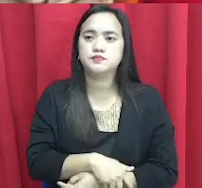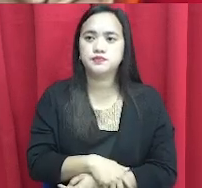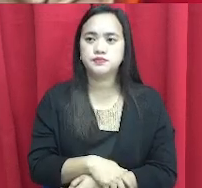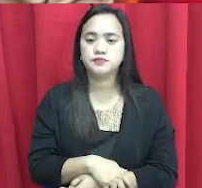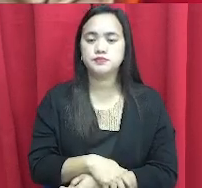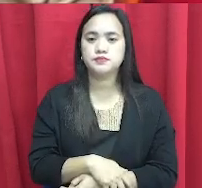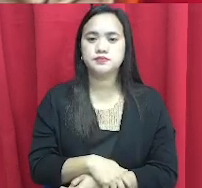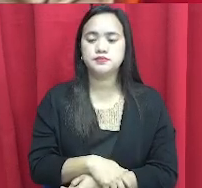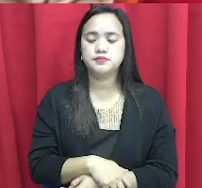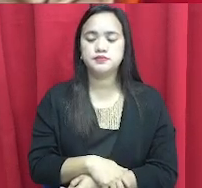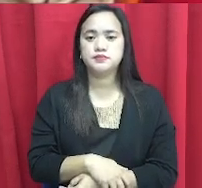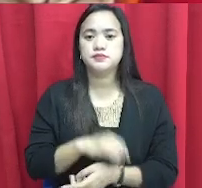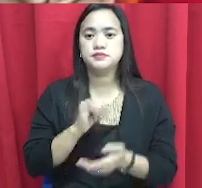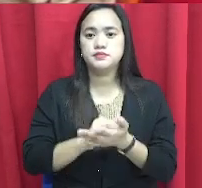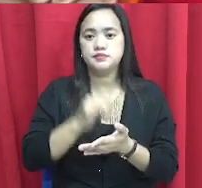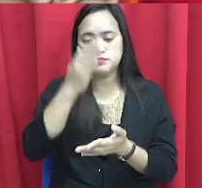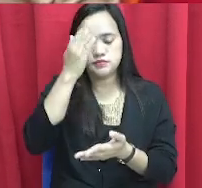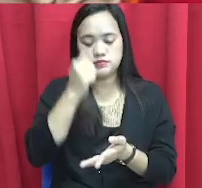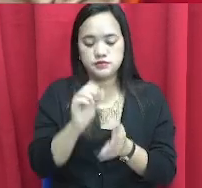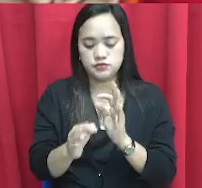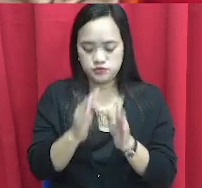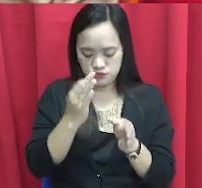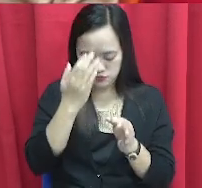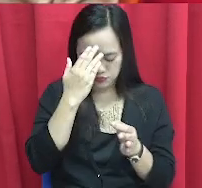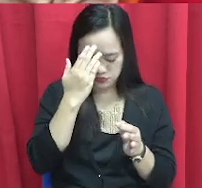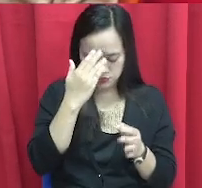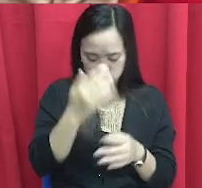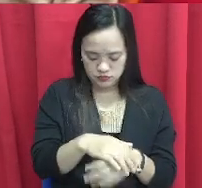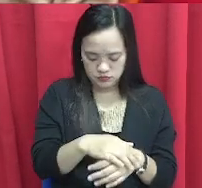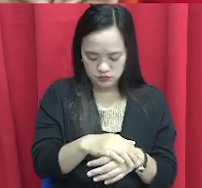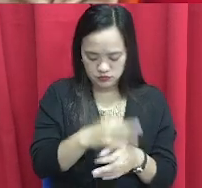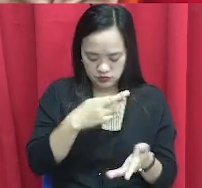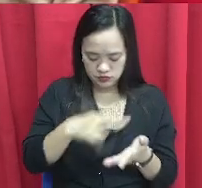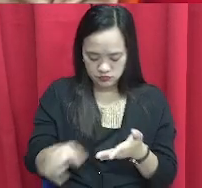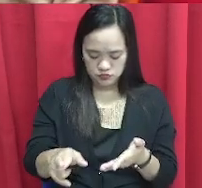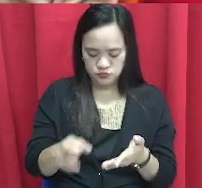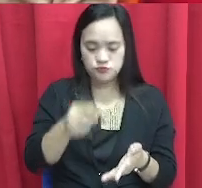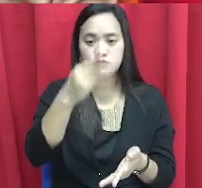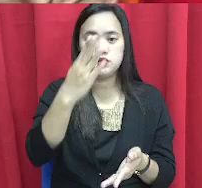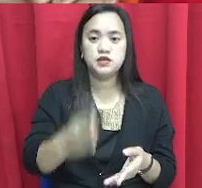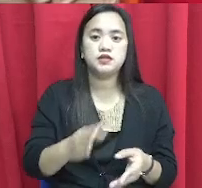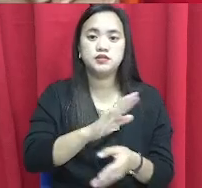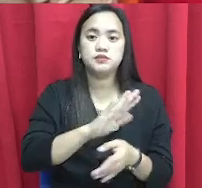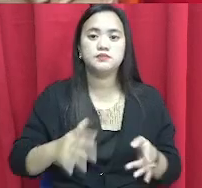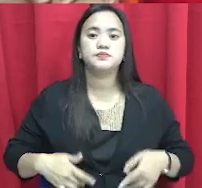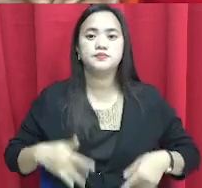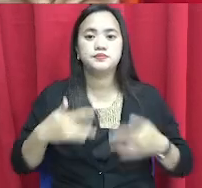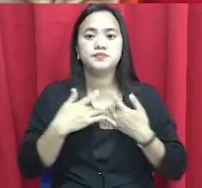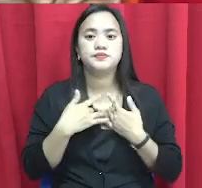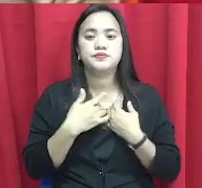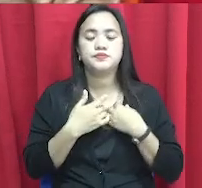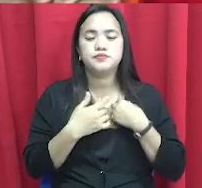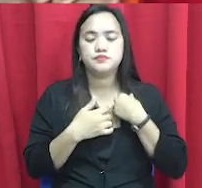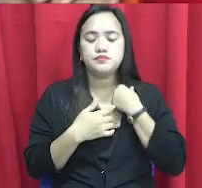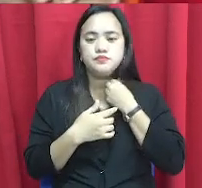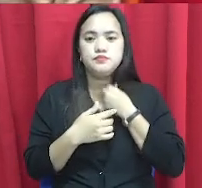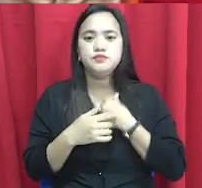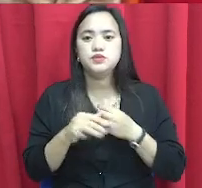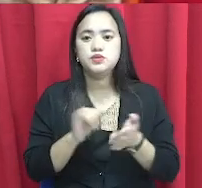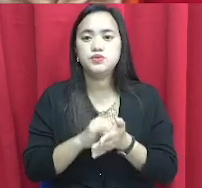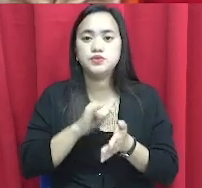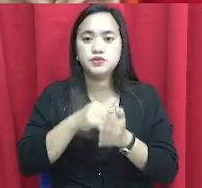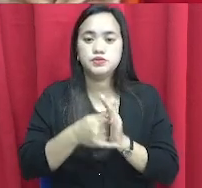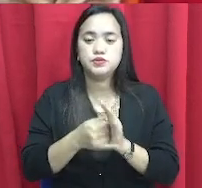nakuha niyo po kaya pag ikaw tinanggal mo sa eksena ang Diyos parang Tandaan mo tinatanggalan mo ng